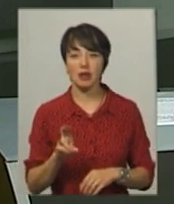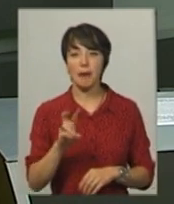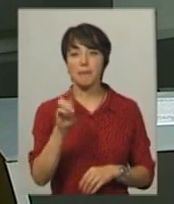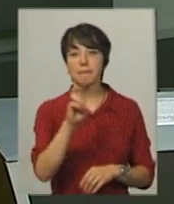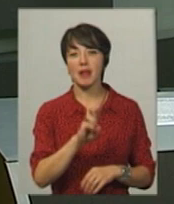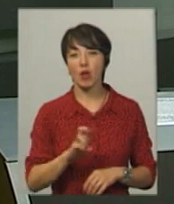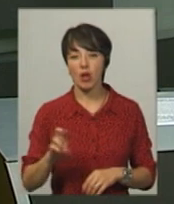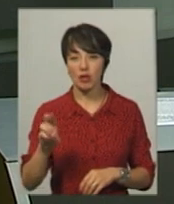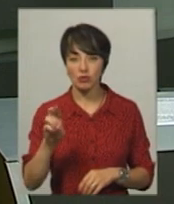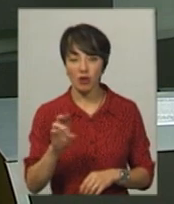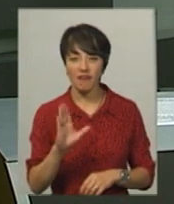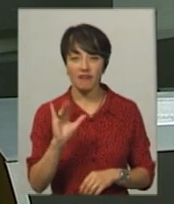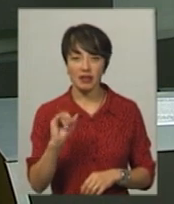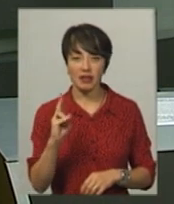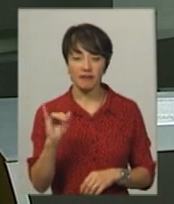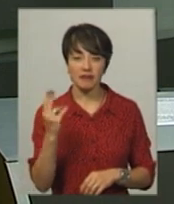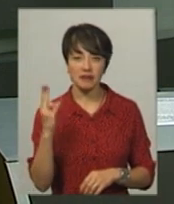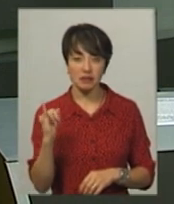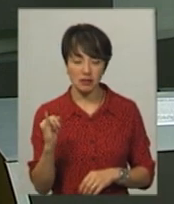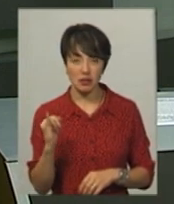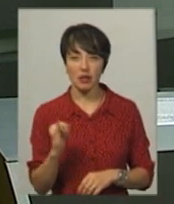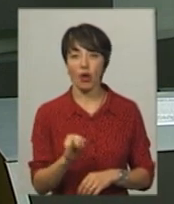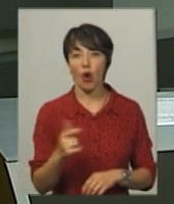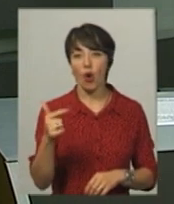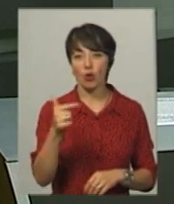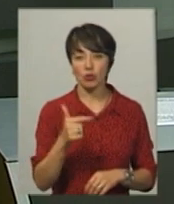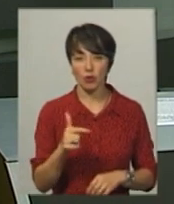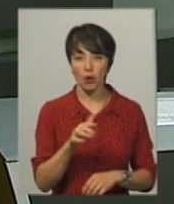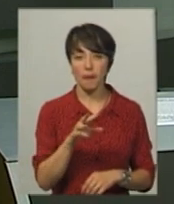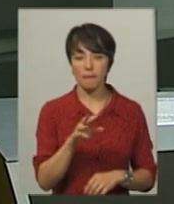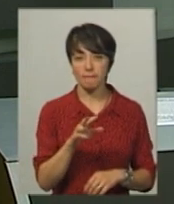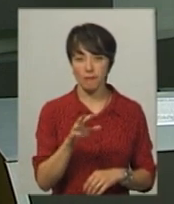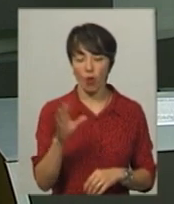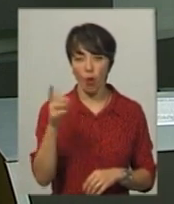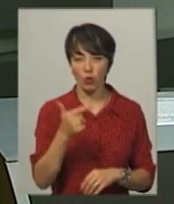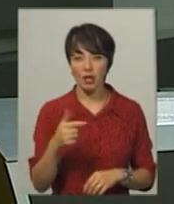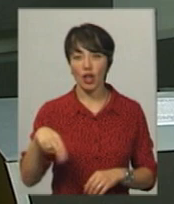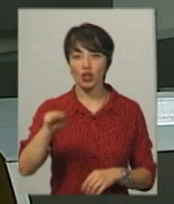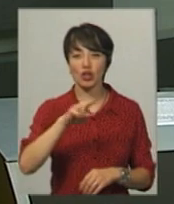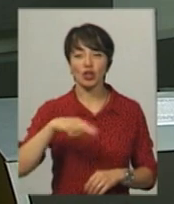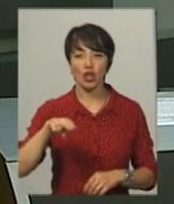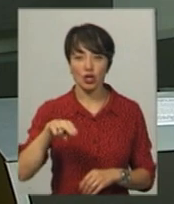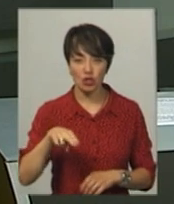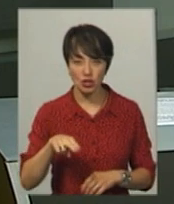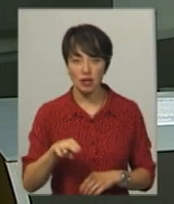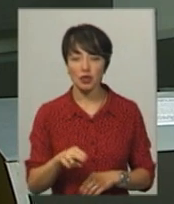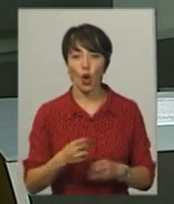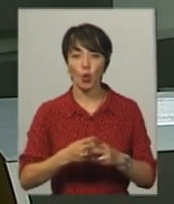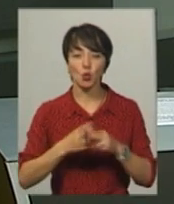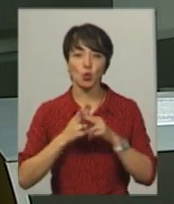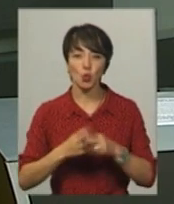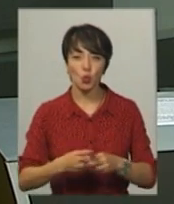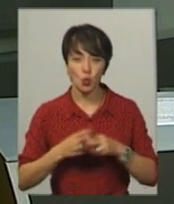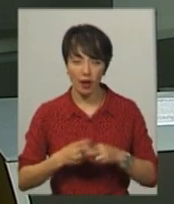Білогірської Роман Муляр, Віньковецької Олександр Коцемір, Городоцької Олена Матвійцева, Дережнянської Андрій Зелінський, Донаєвецької